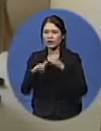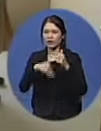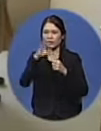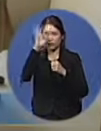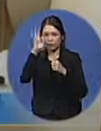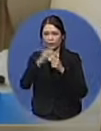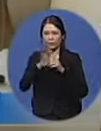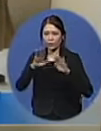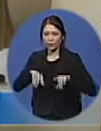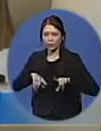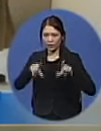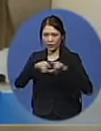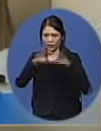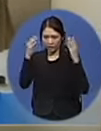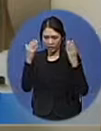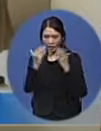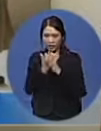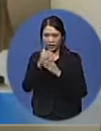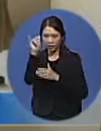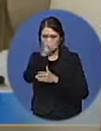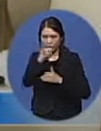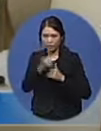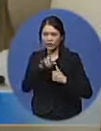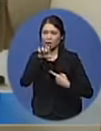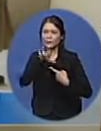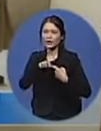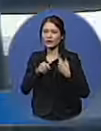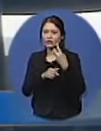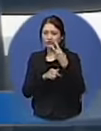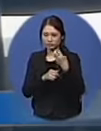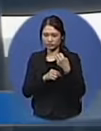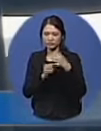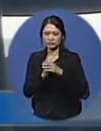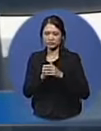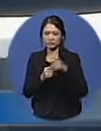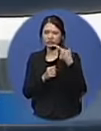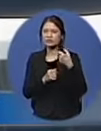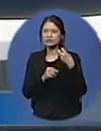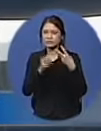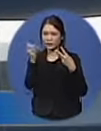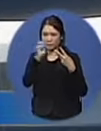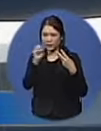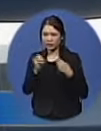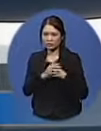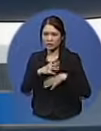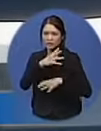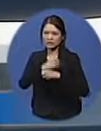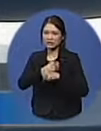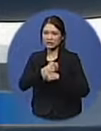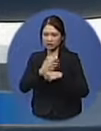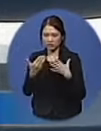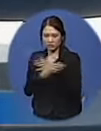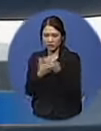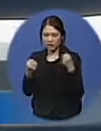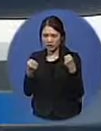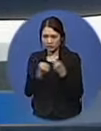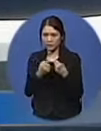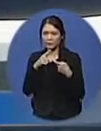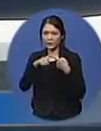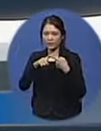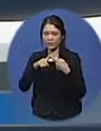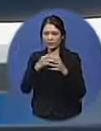올해 정규 특수교사 확보율은 전국 평균 63%에 그쳤으며 기간제 교사까지 포함해도 전국